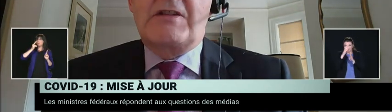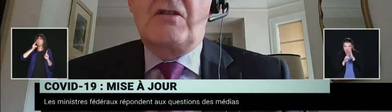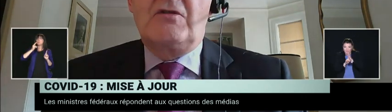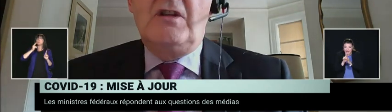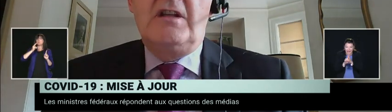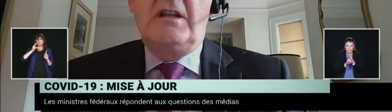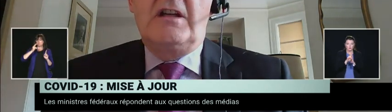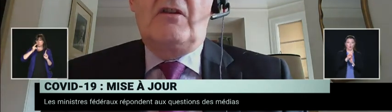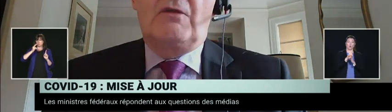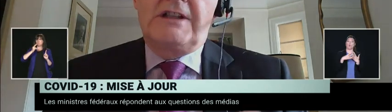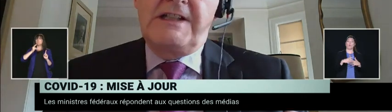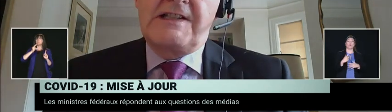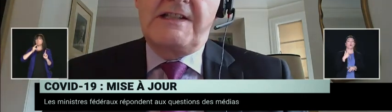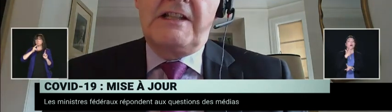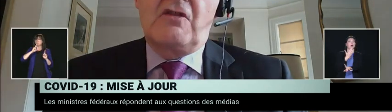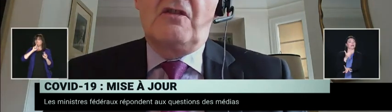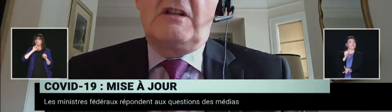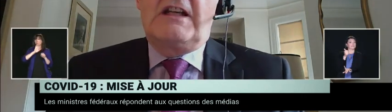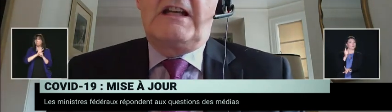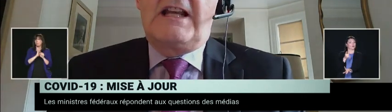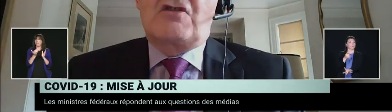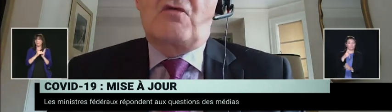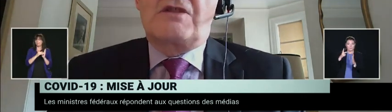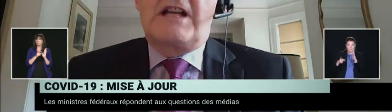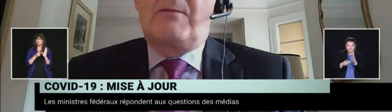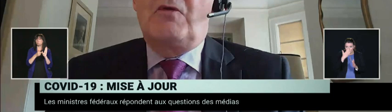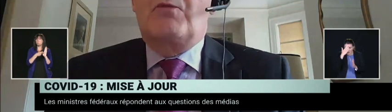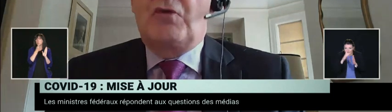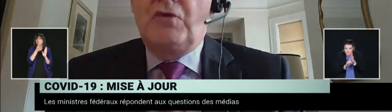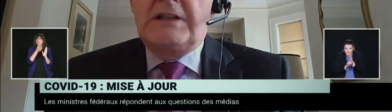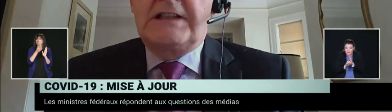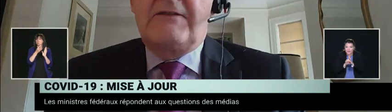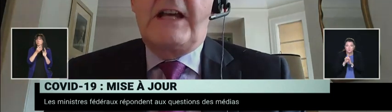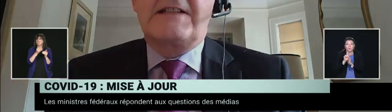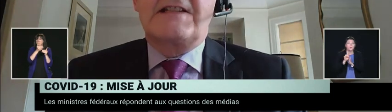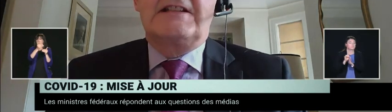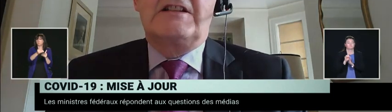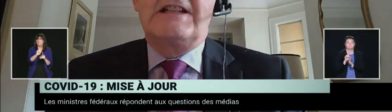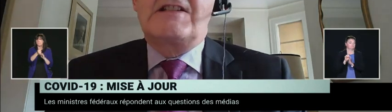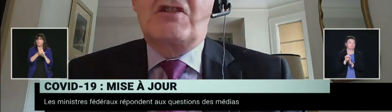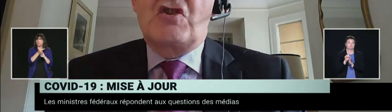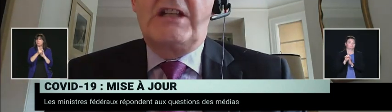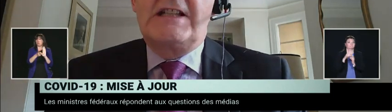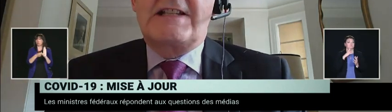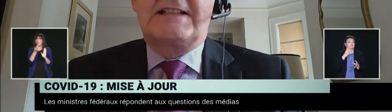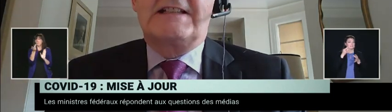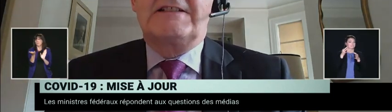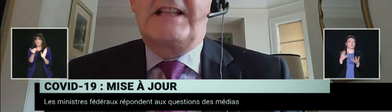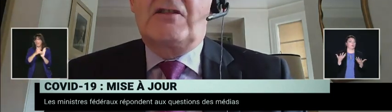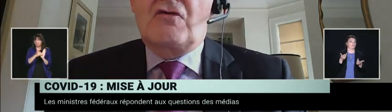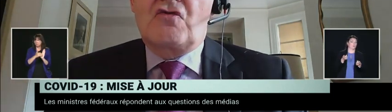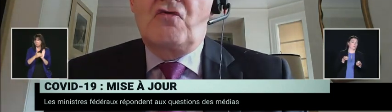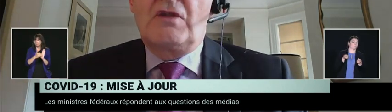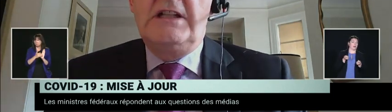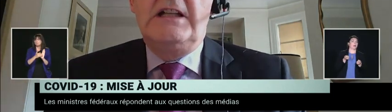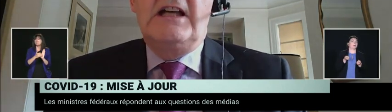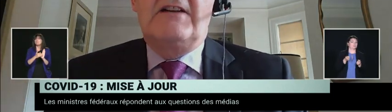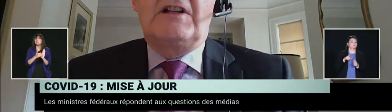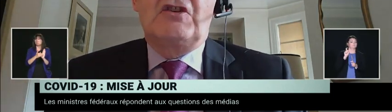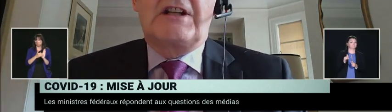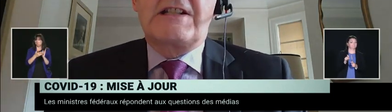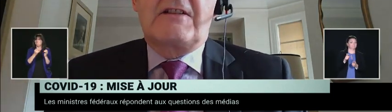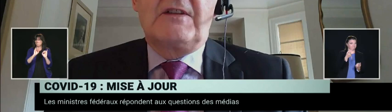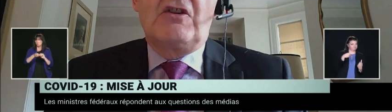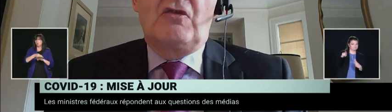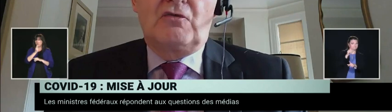la personne... On a décidé que la chose la plus prudente à faire, c'est d'exiger qu'ils attendent 14 jours